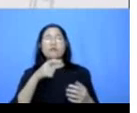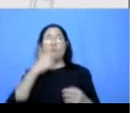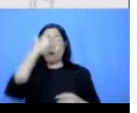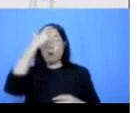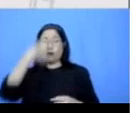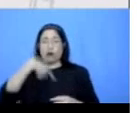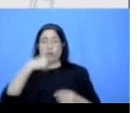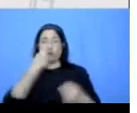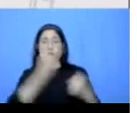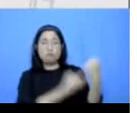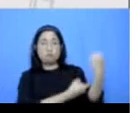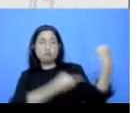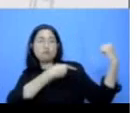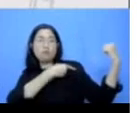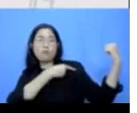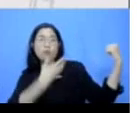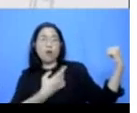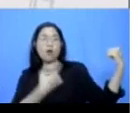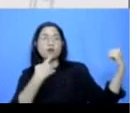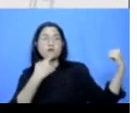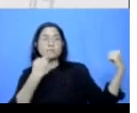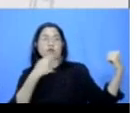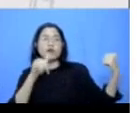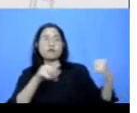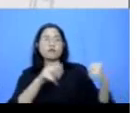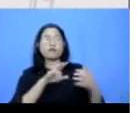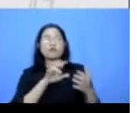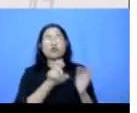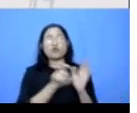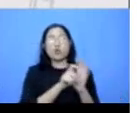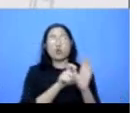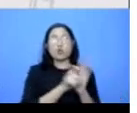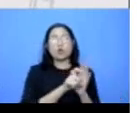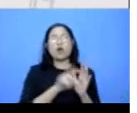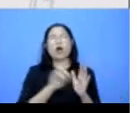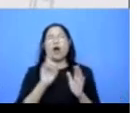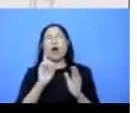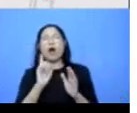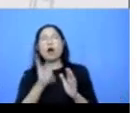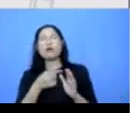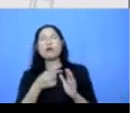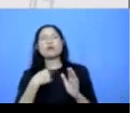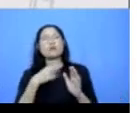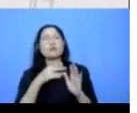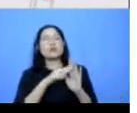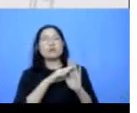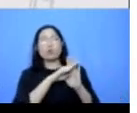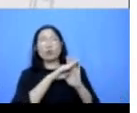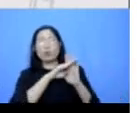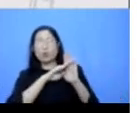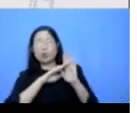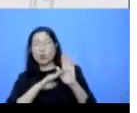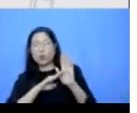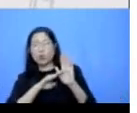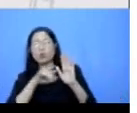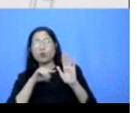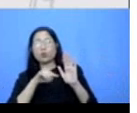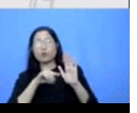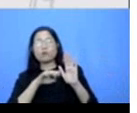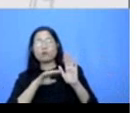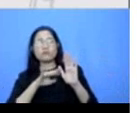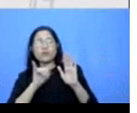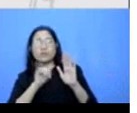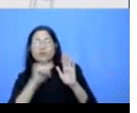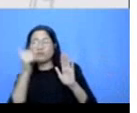kembali ketika mengalami desakan mundur atau bahkan kegagalan.